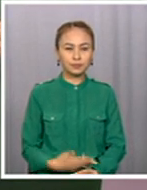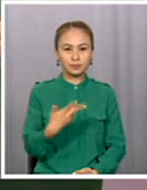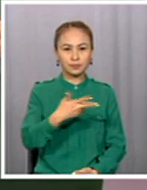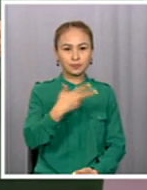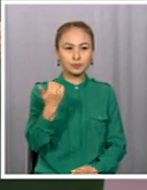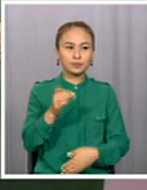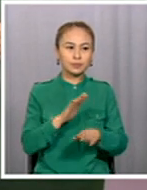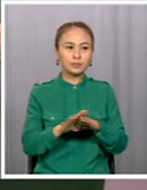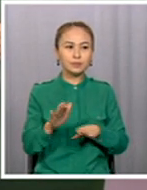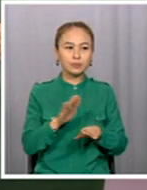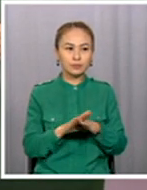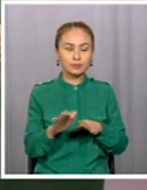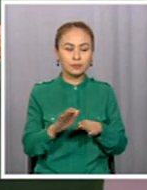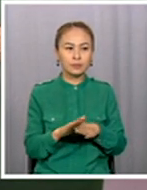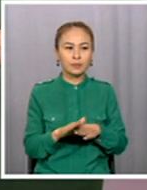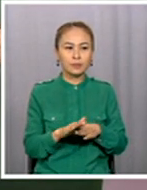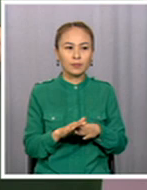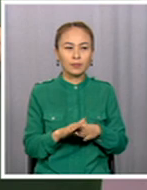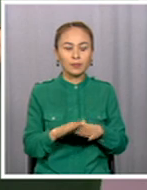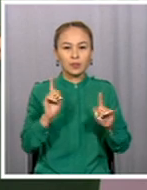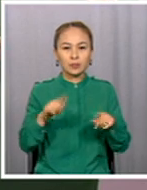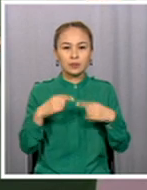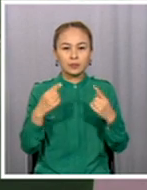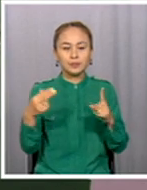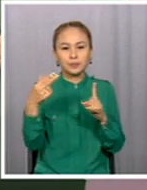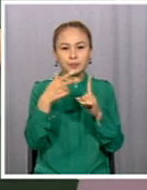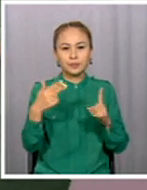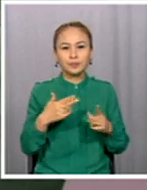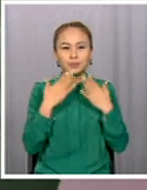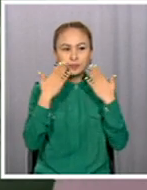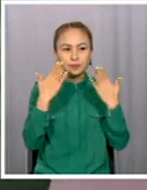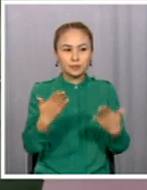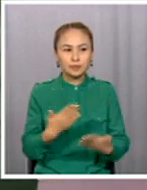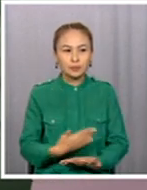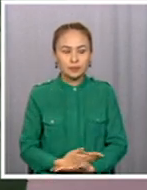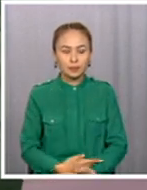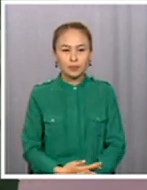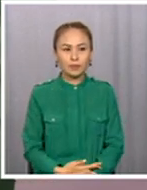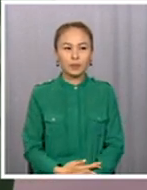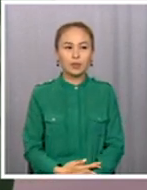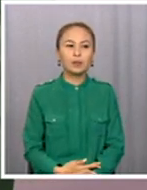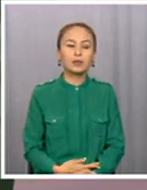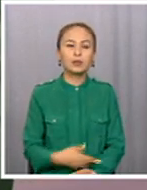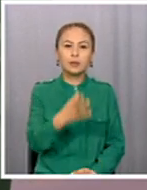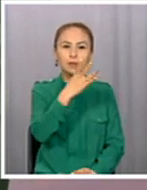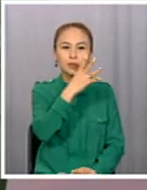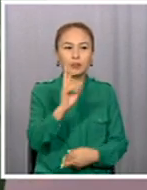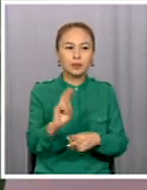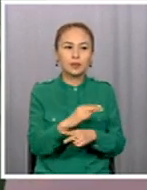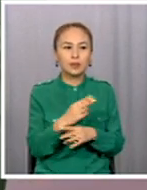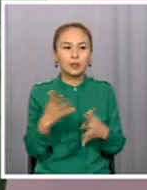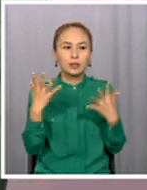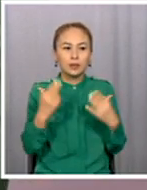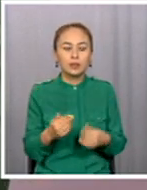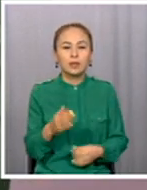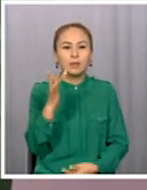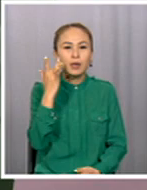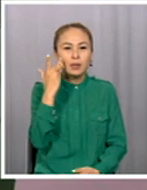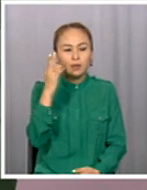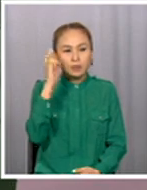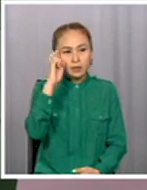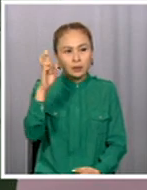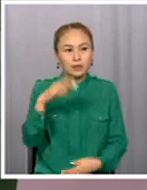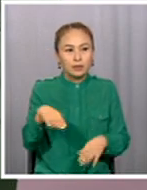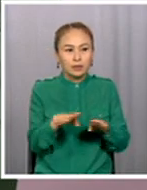31-ші жаттығу. Берілген мәтінді оқимыз. Тәрбие сағаты мәңгілік ел